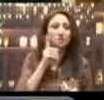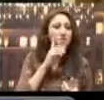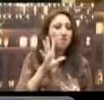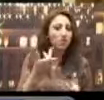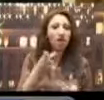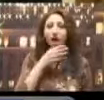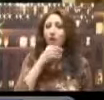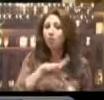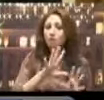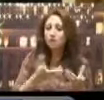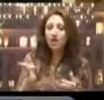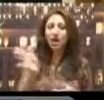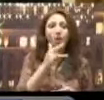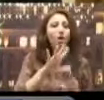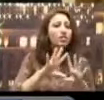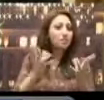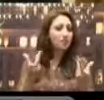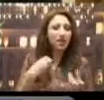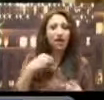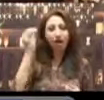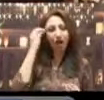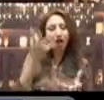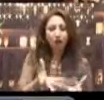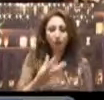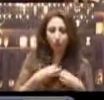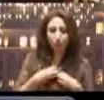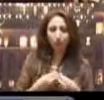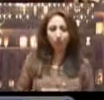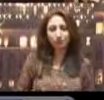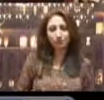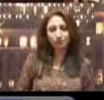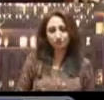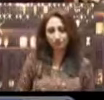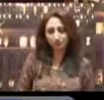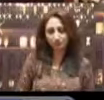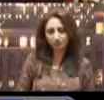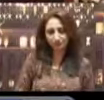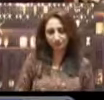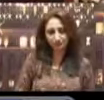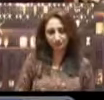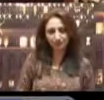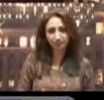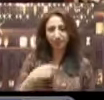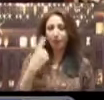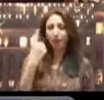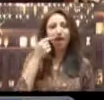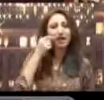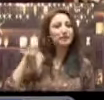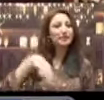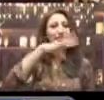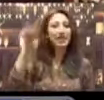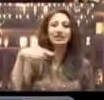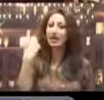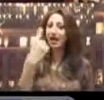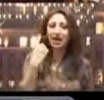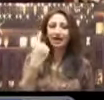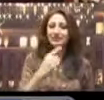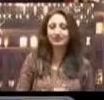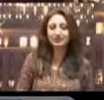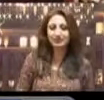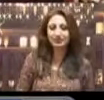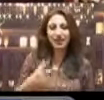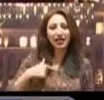والدك، مين والدتك، مين اخواتك. كلمني عن حياتك. والله انا واحد من الناس العبد الفقير،